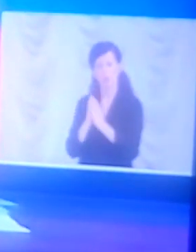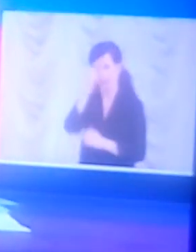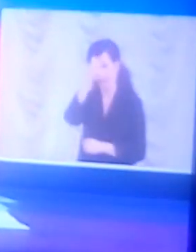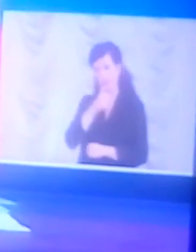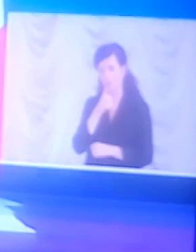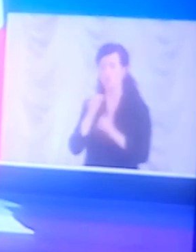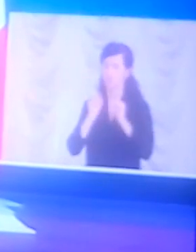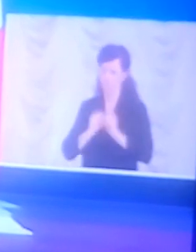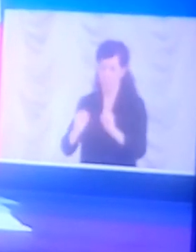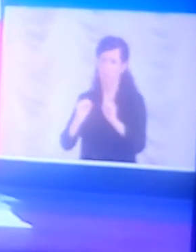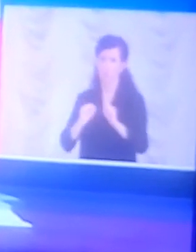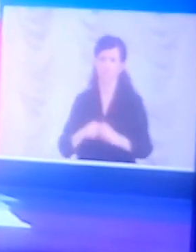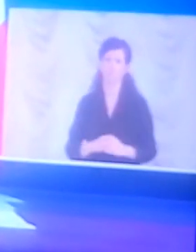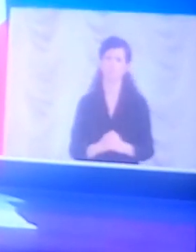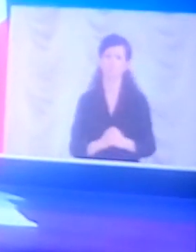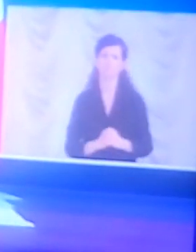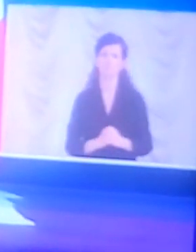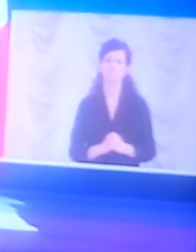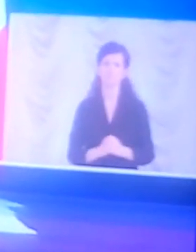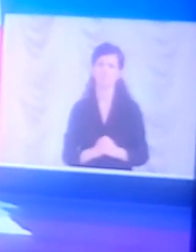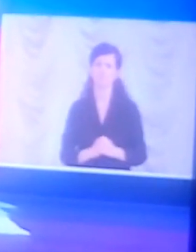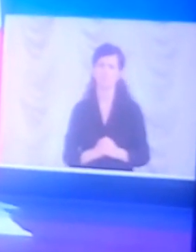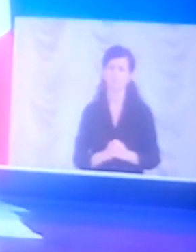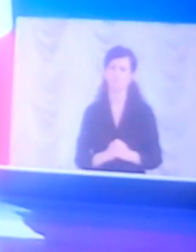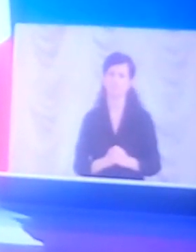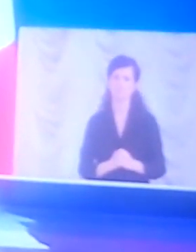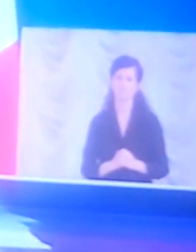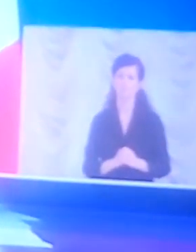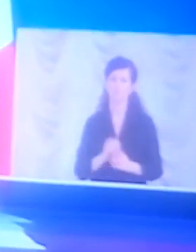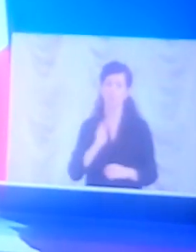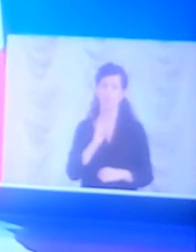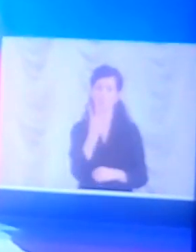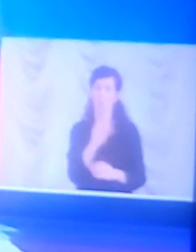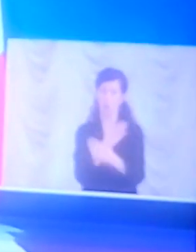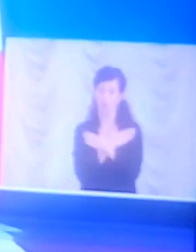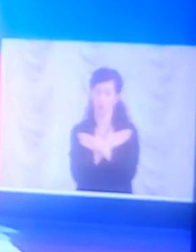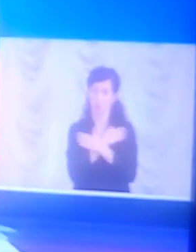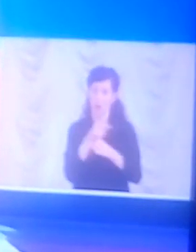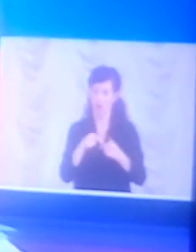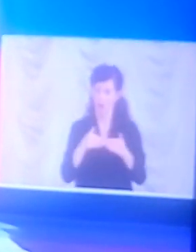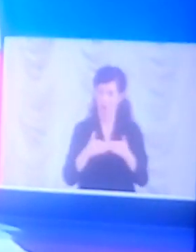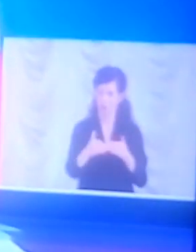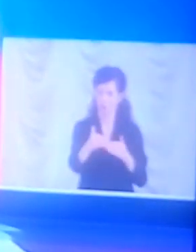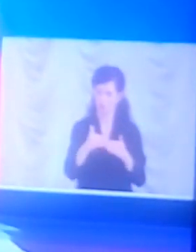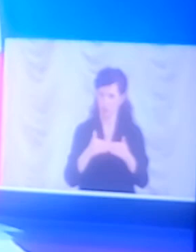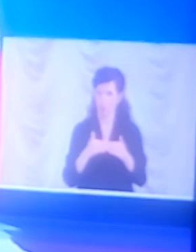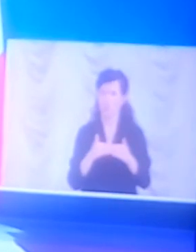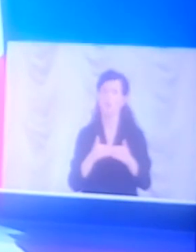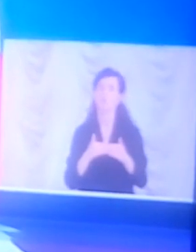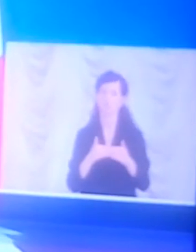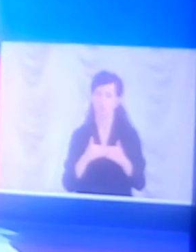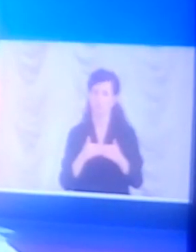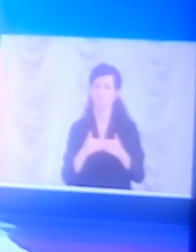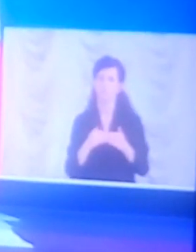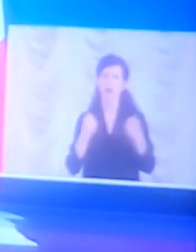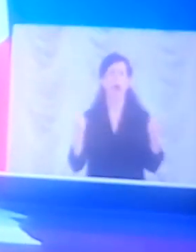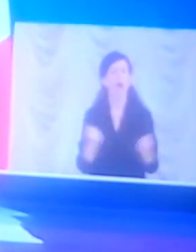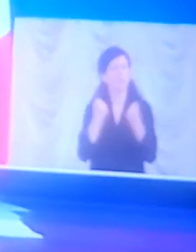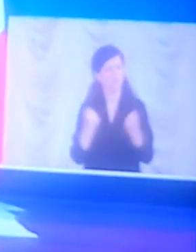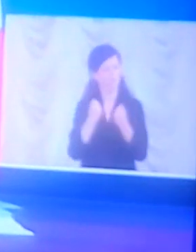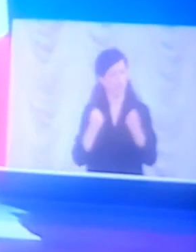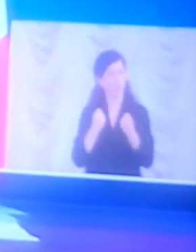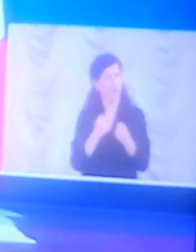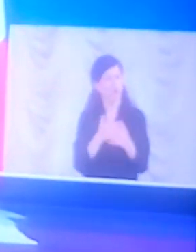religiose. Consentiamo anche dal 4 maggio una maggiore attività. Adesso sapete